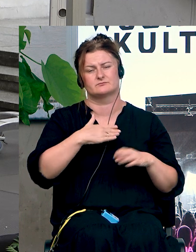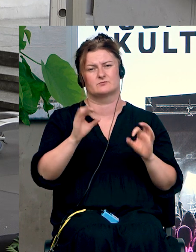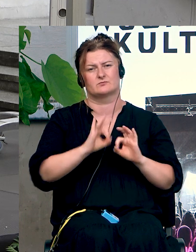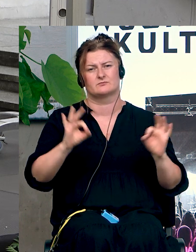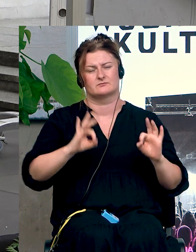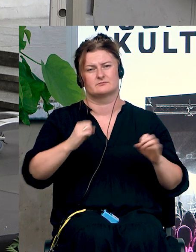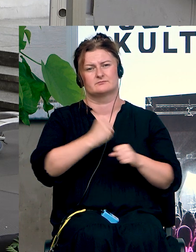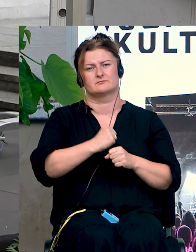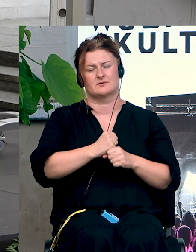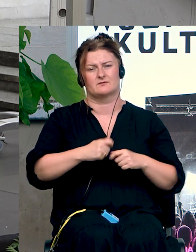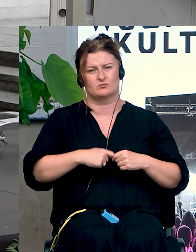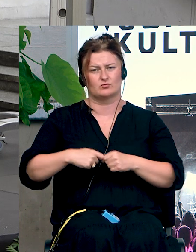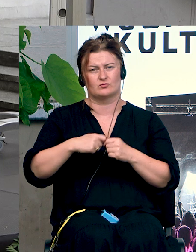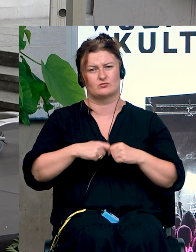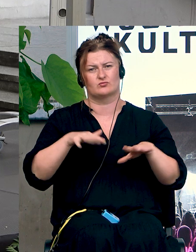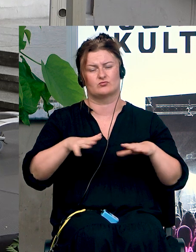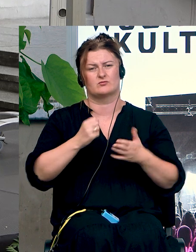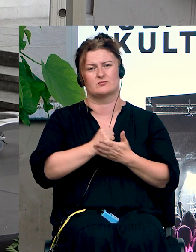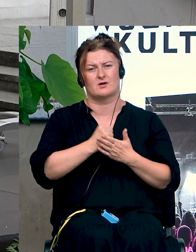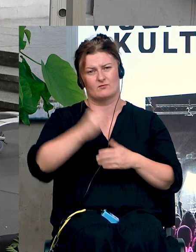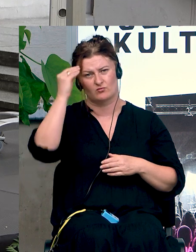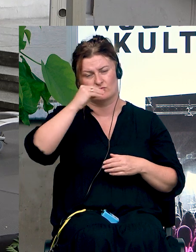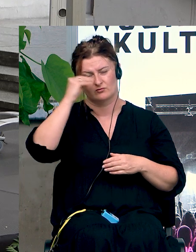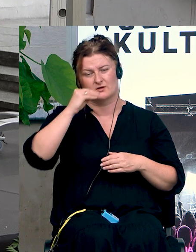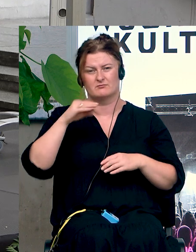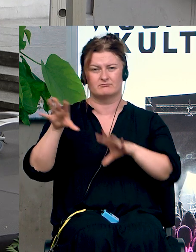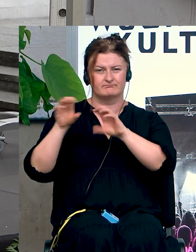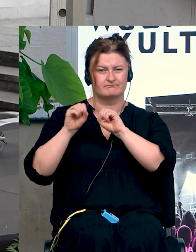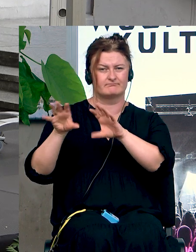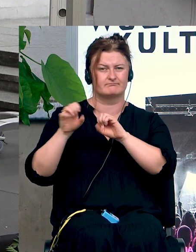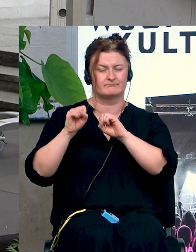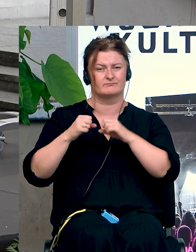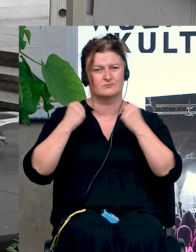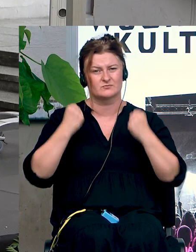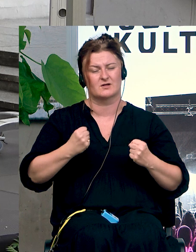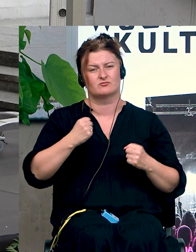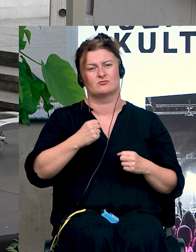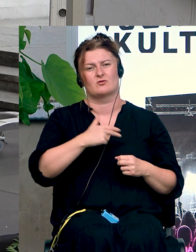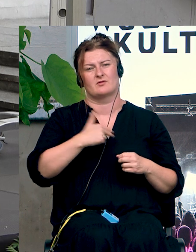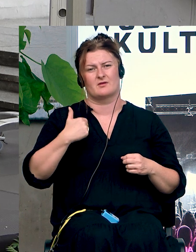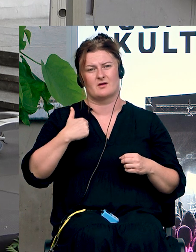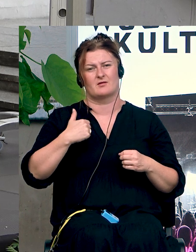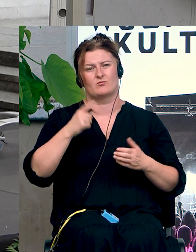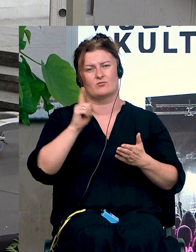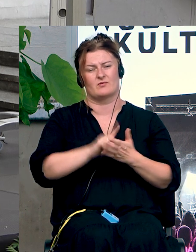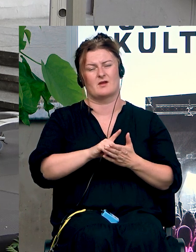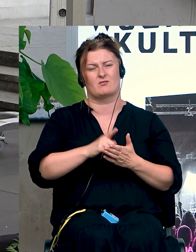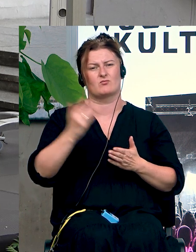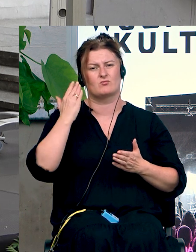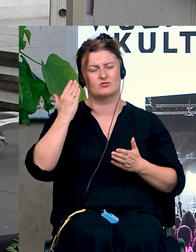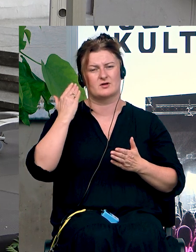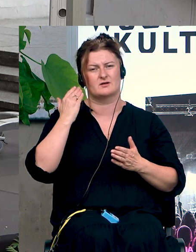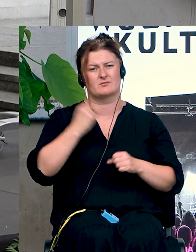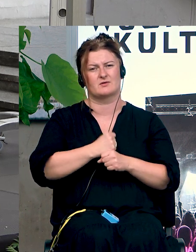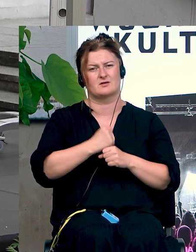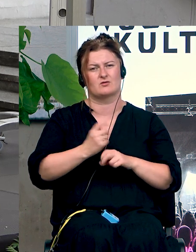багато чого вчуся. Нам важко далася попередня робота. Він перекладав мою книжку, яка називається «Мам,